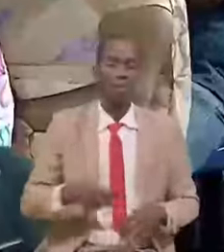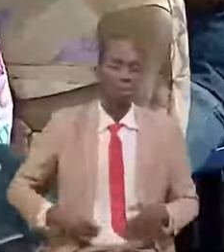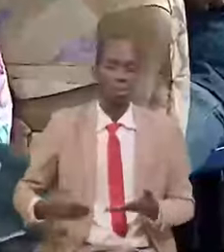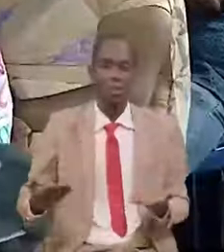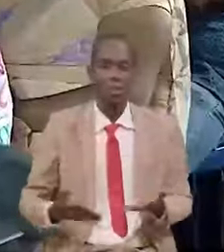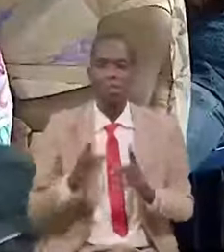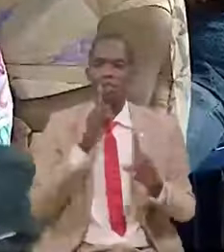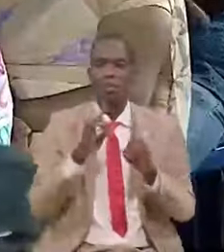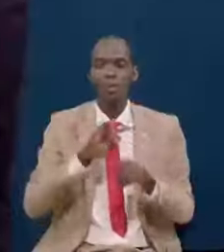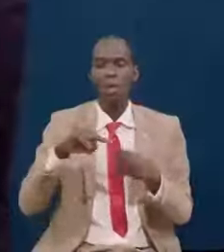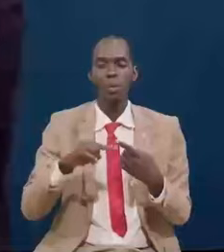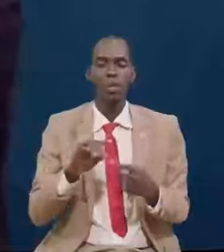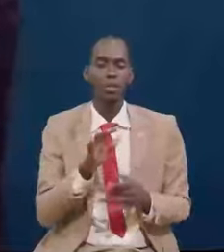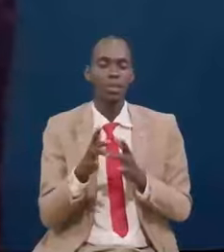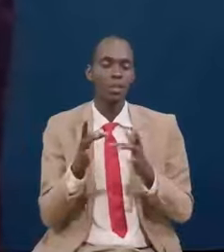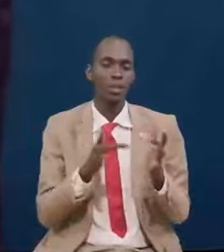Jésus, notre Christ,